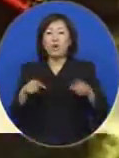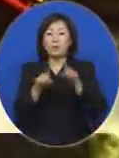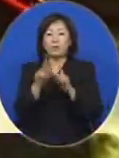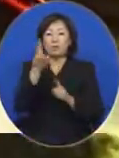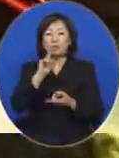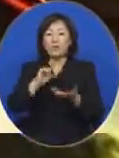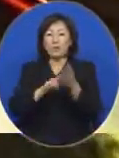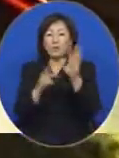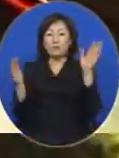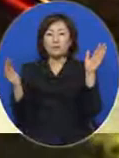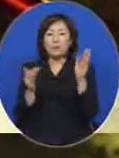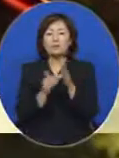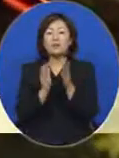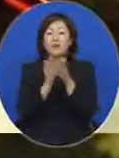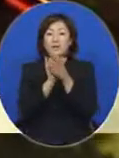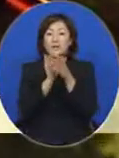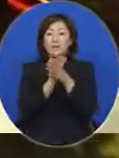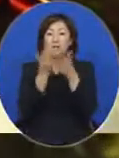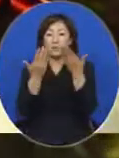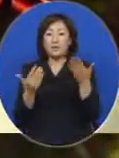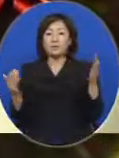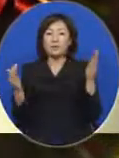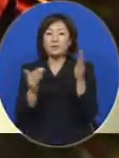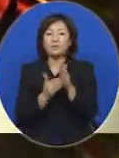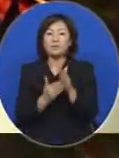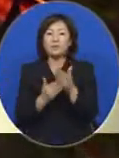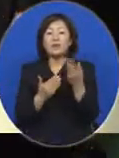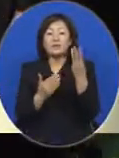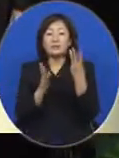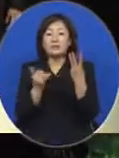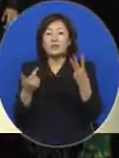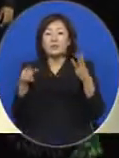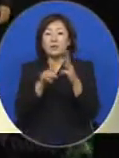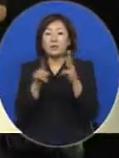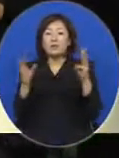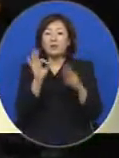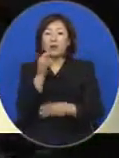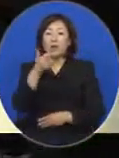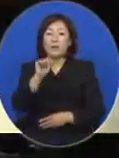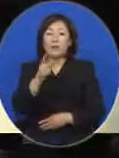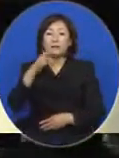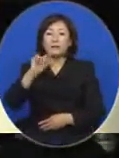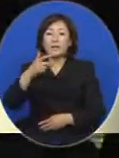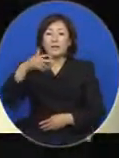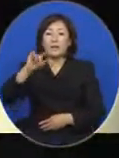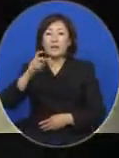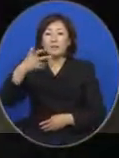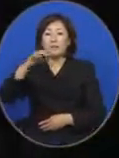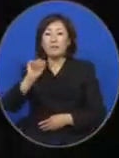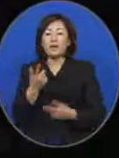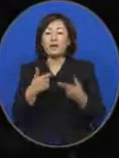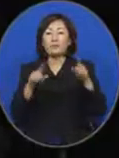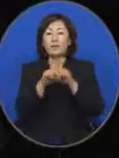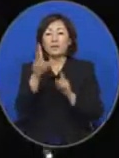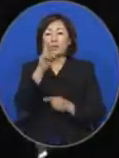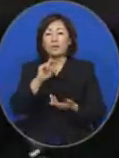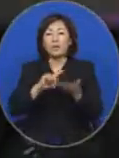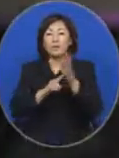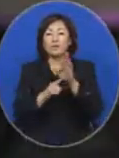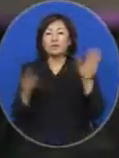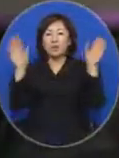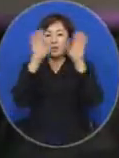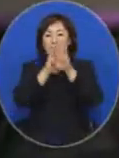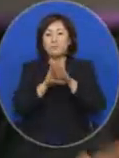열정적인 공연을 선사해 갈채를 받았습니다. 또 혼성 3인조 보컬 그룹 어반자카파도 출연해 감성적인 멜로디로